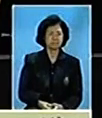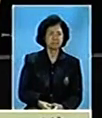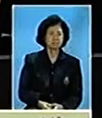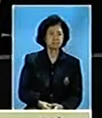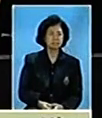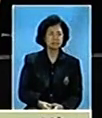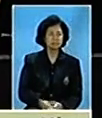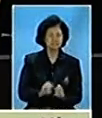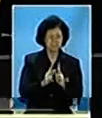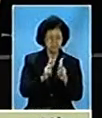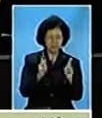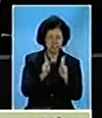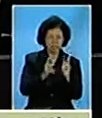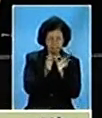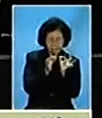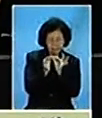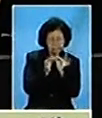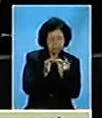เชิญกรรมธิการได้ชี้แจงครับ